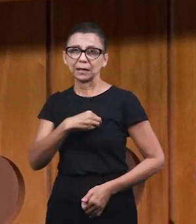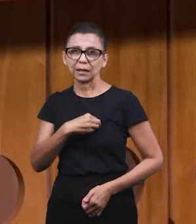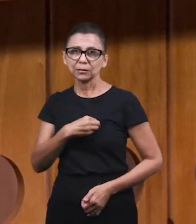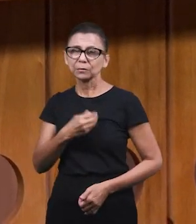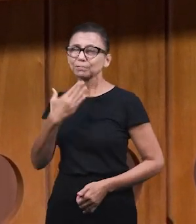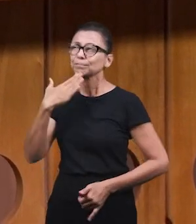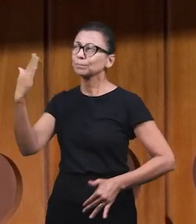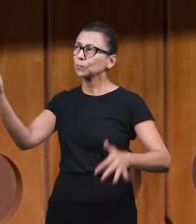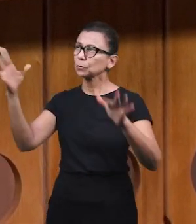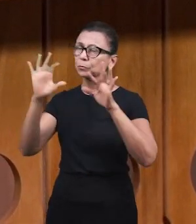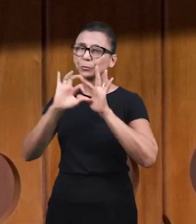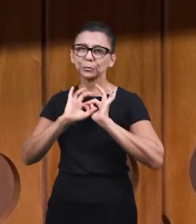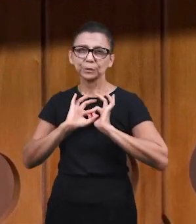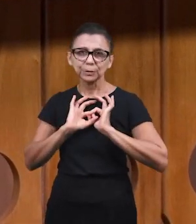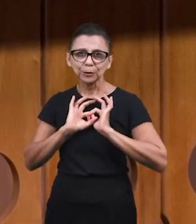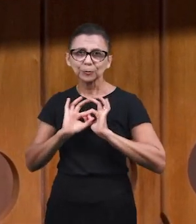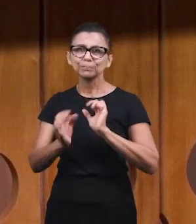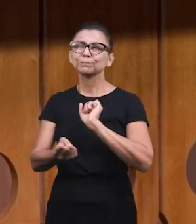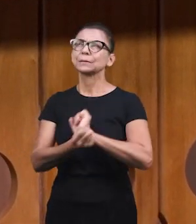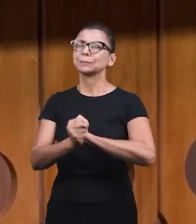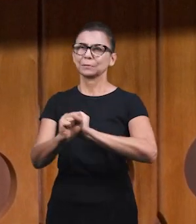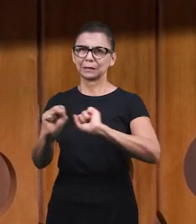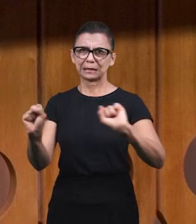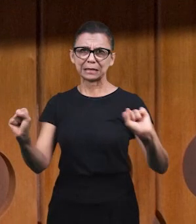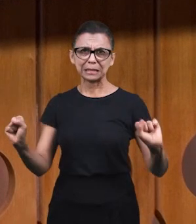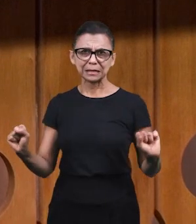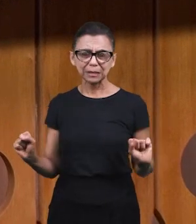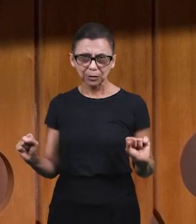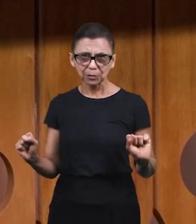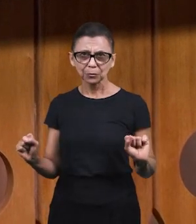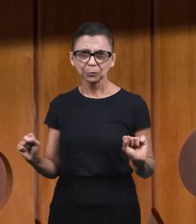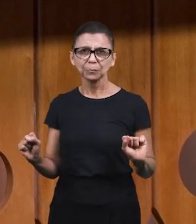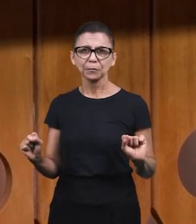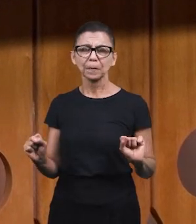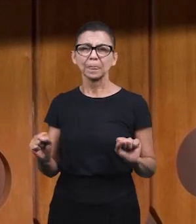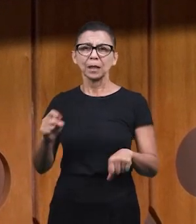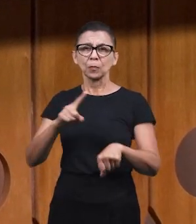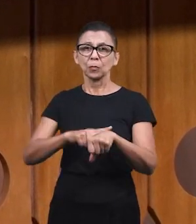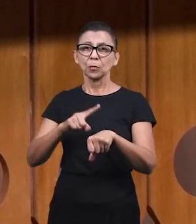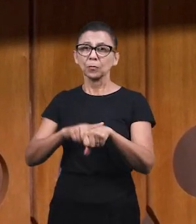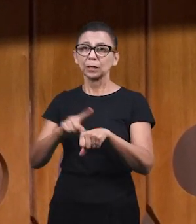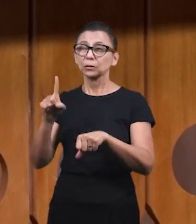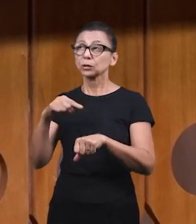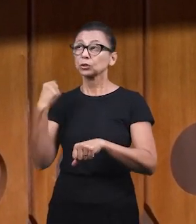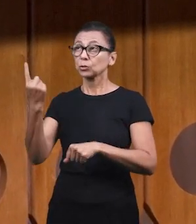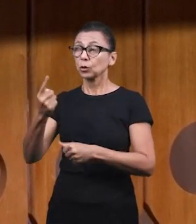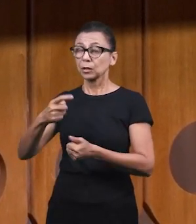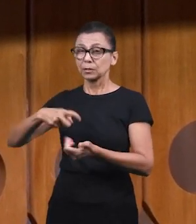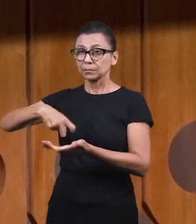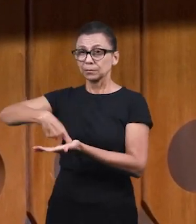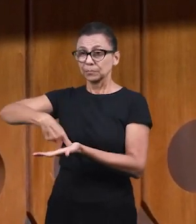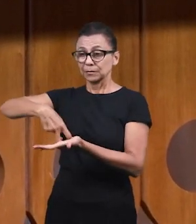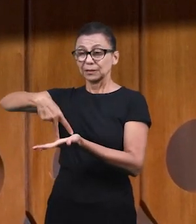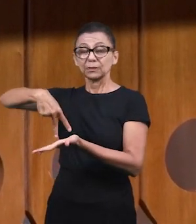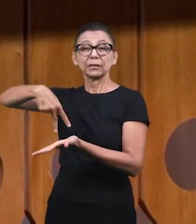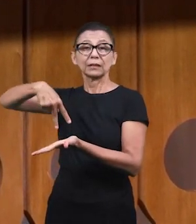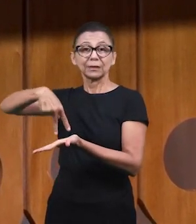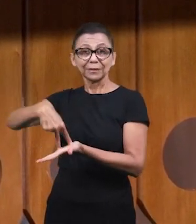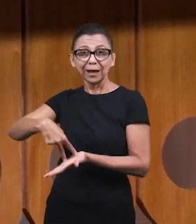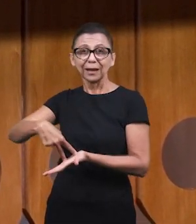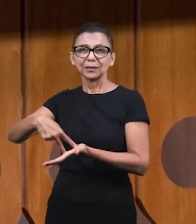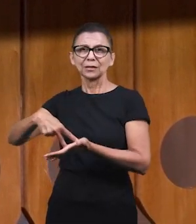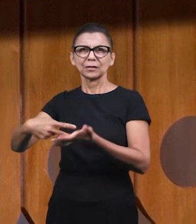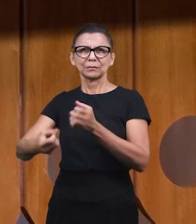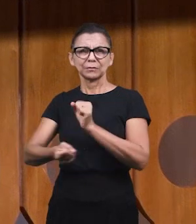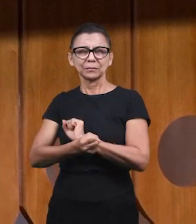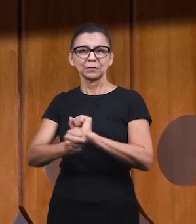грехов, общения с Тобой, освобождения. Господь, то, как Ты, Господь, чтобы Ты действовал,